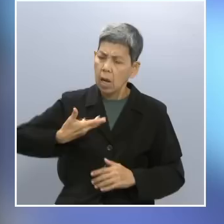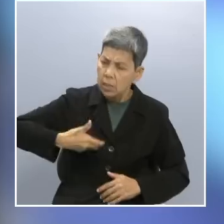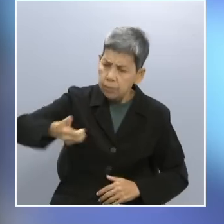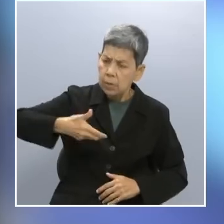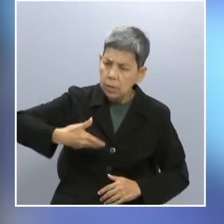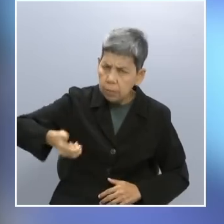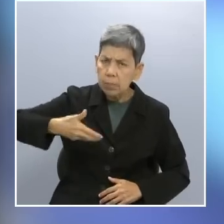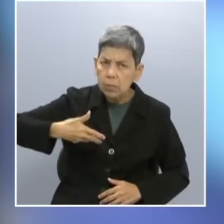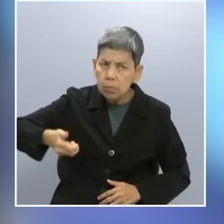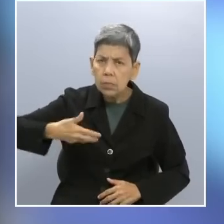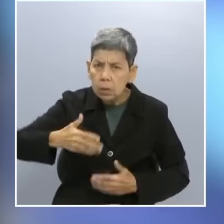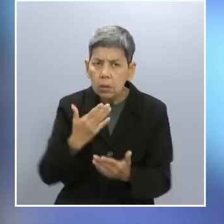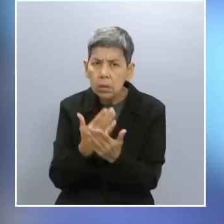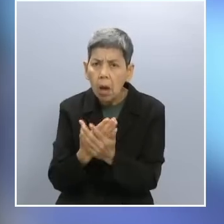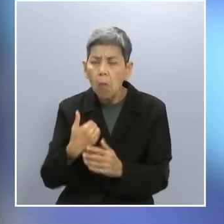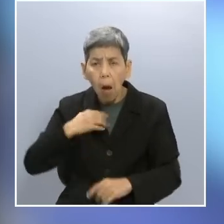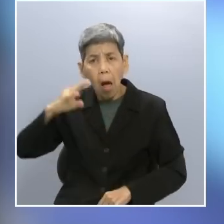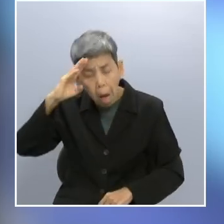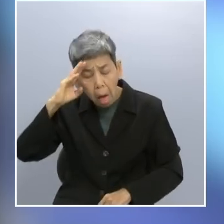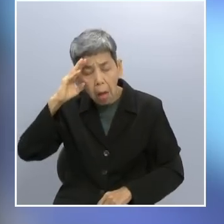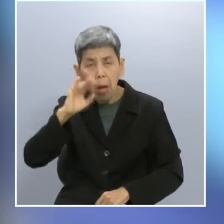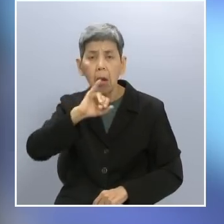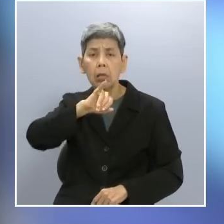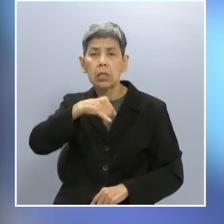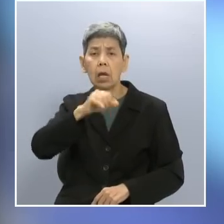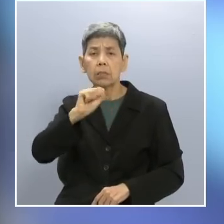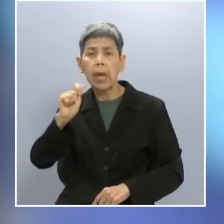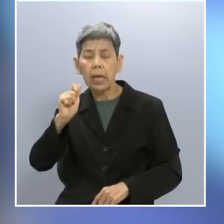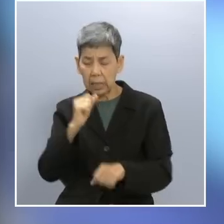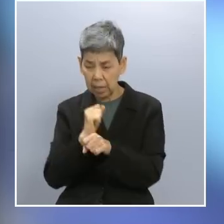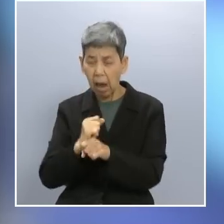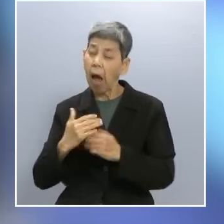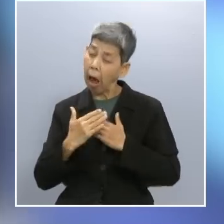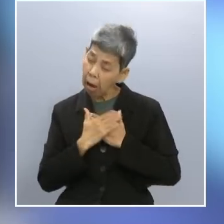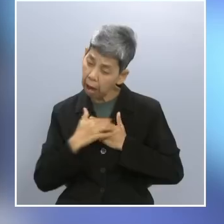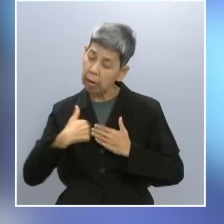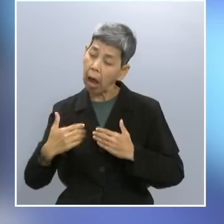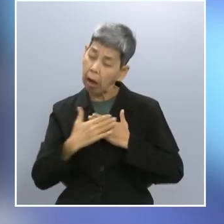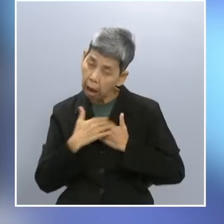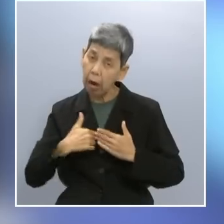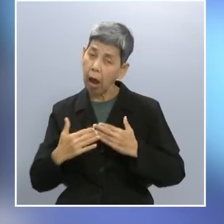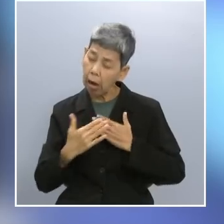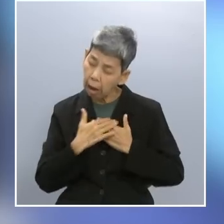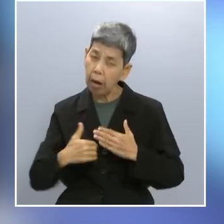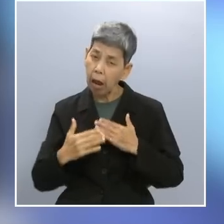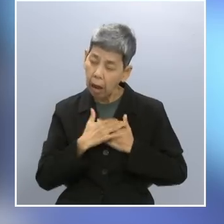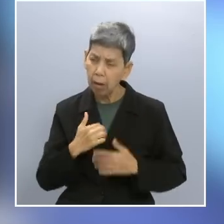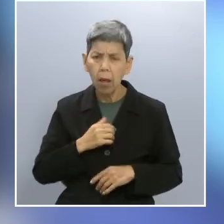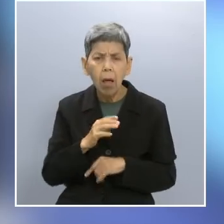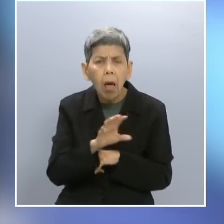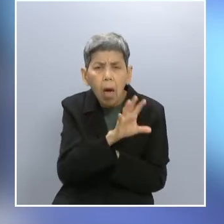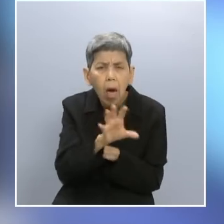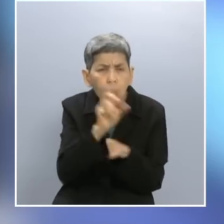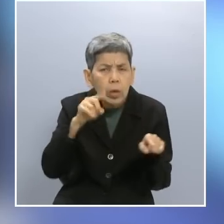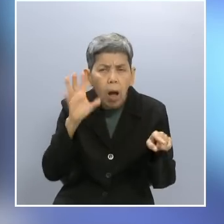ที่หนักที่สุดถึงกับหลอกว่าเป็นทหารยศจ่าสิบเอกและก็หลอกว่ารักฉันคนเดียวรักมากแต่ไปหลอกสาวอีก